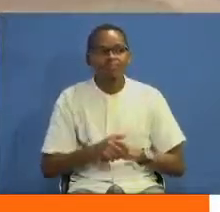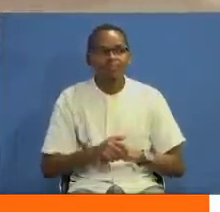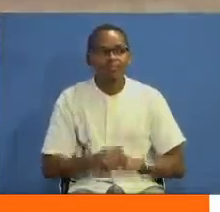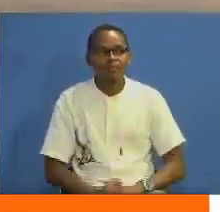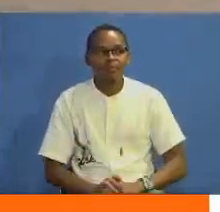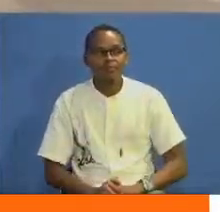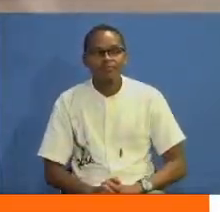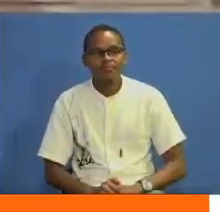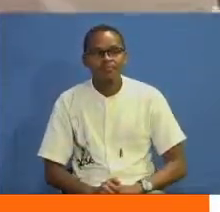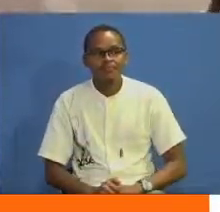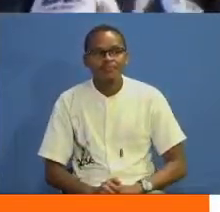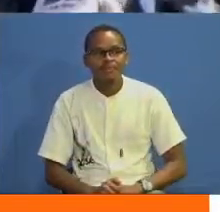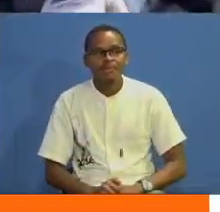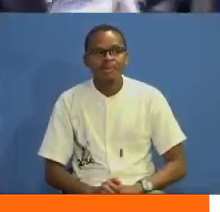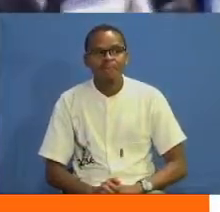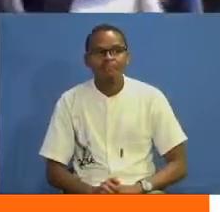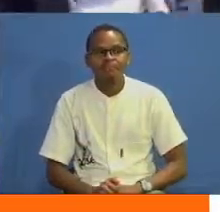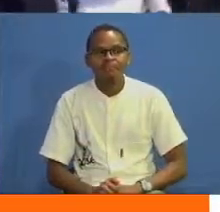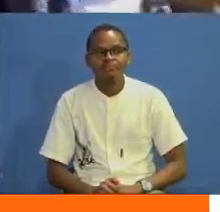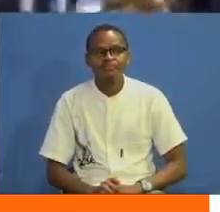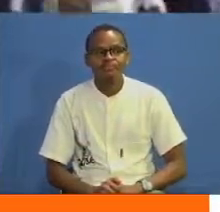moja sasa zilipangwa.